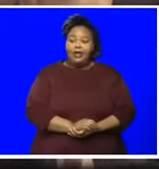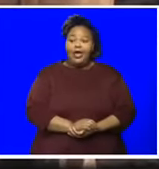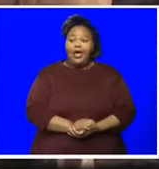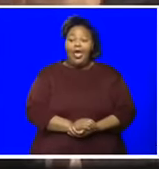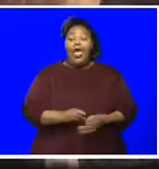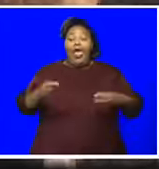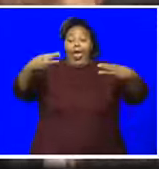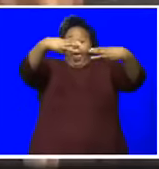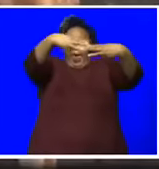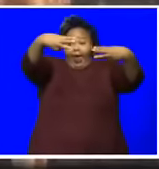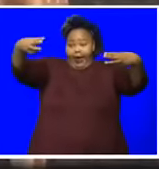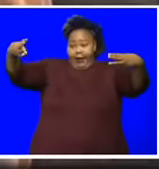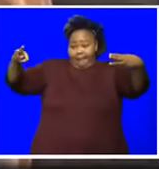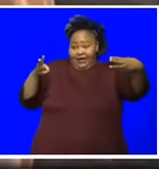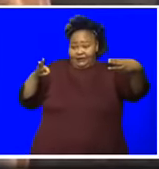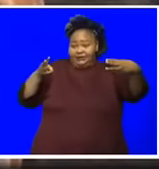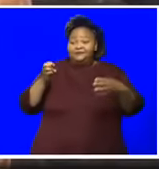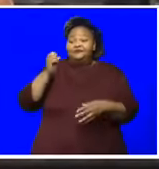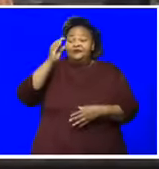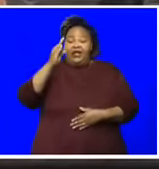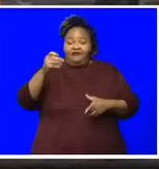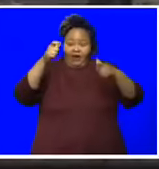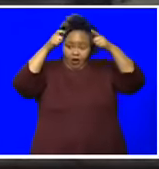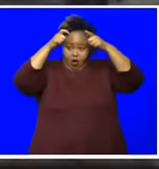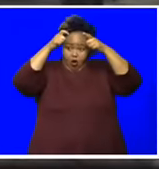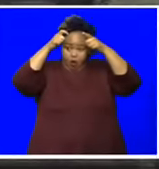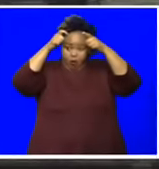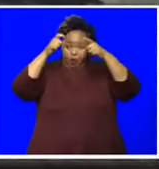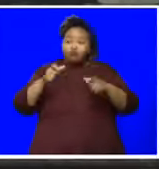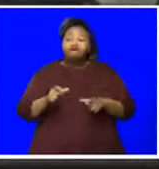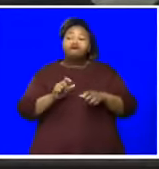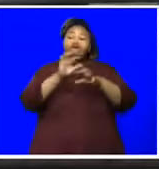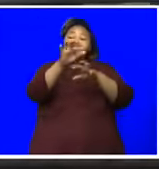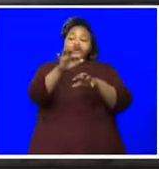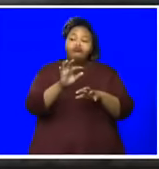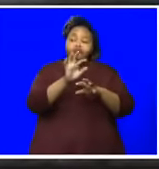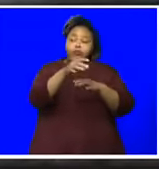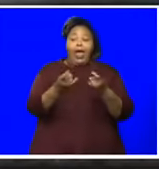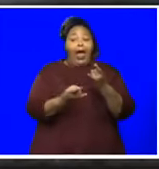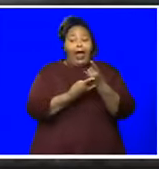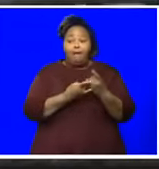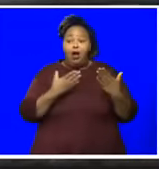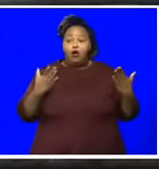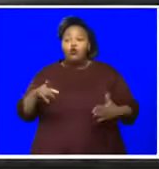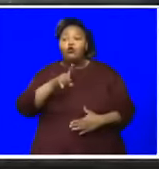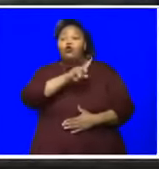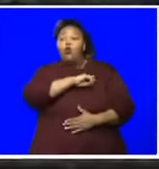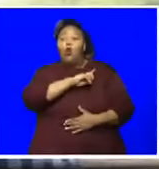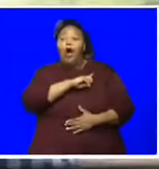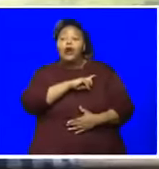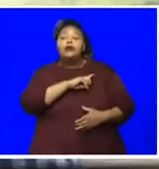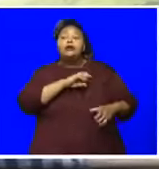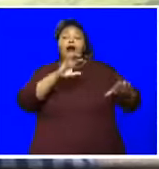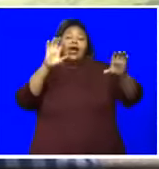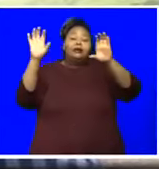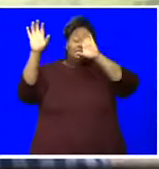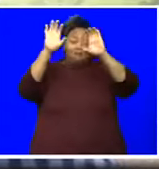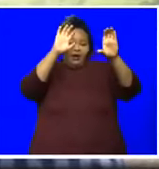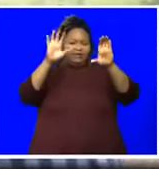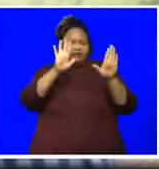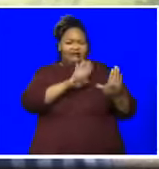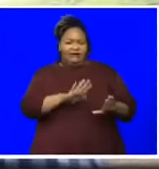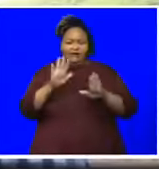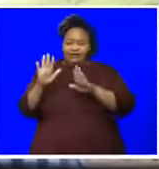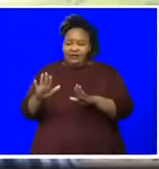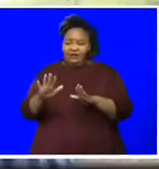plazini nakhona tiyakusita but keeper la batfake endalini awusokoli ukucasha imoto te